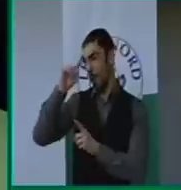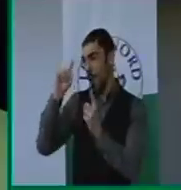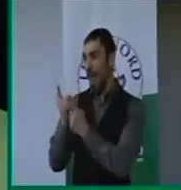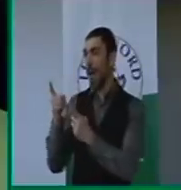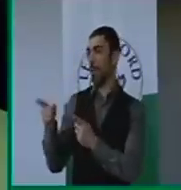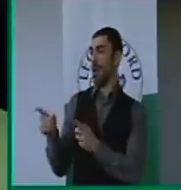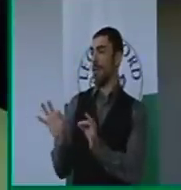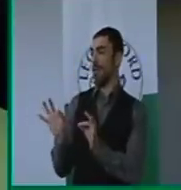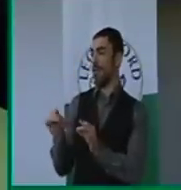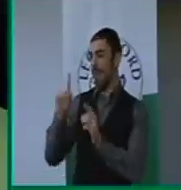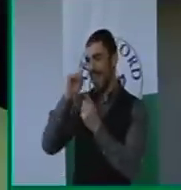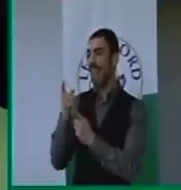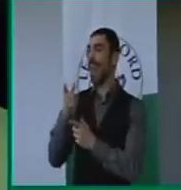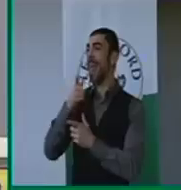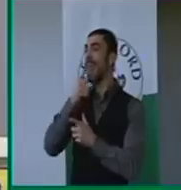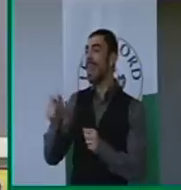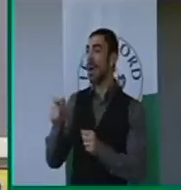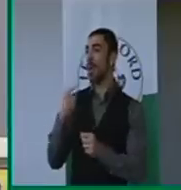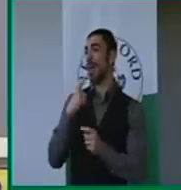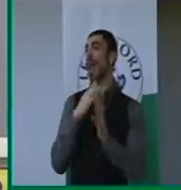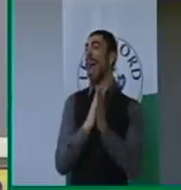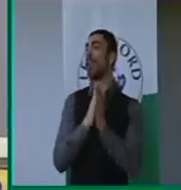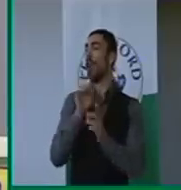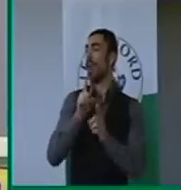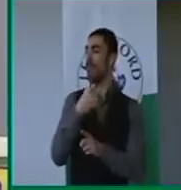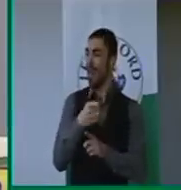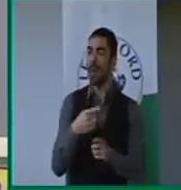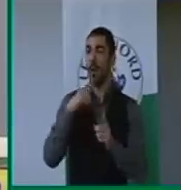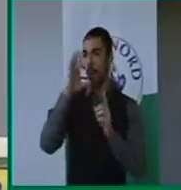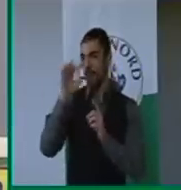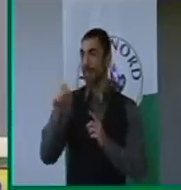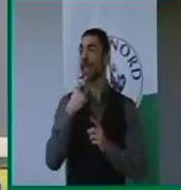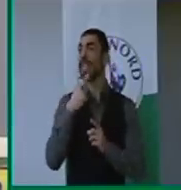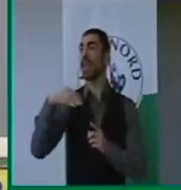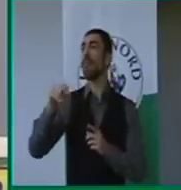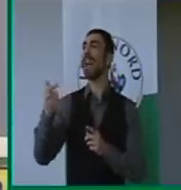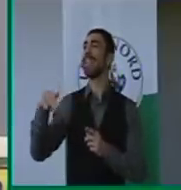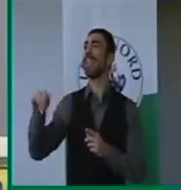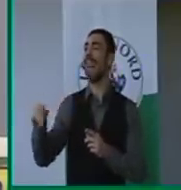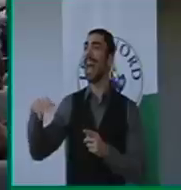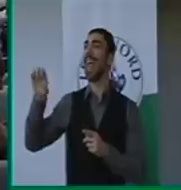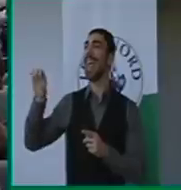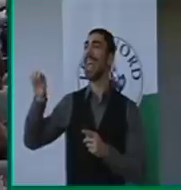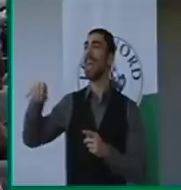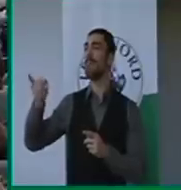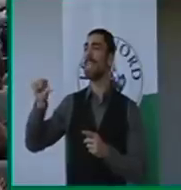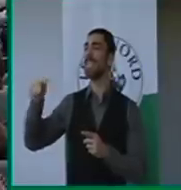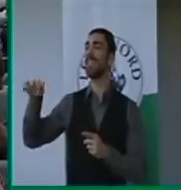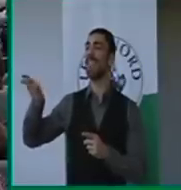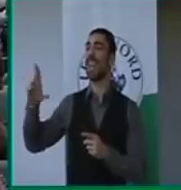neolaureata in lingue presso La Cattolica di Milano Un applauso a Martina emisfero da